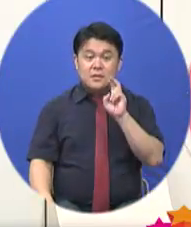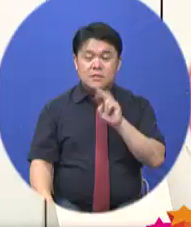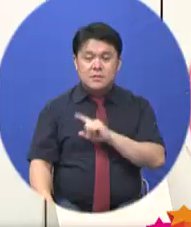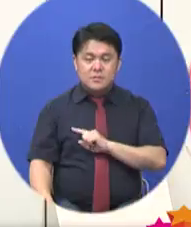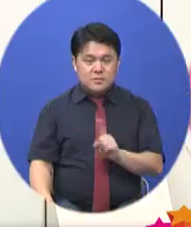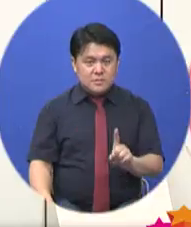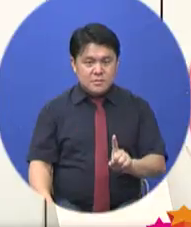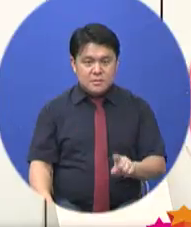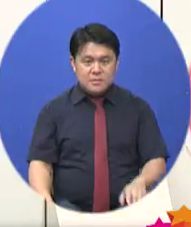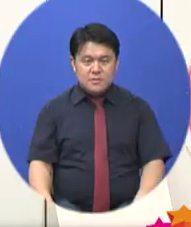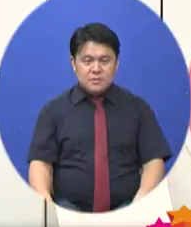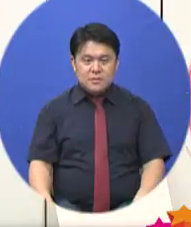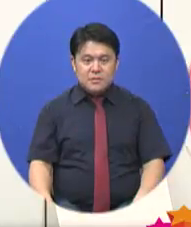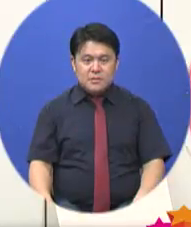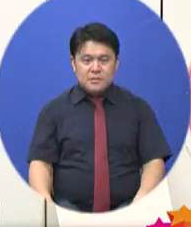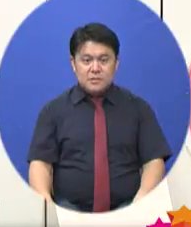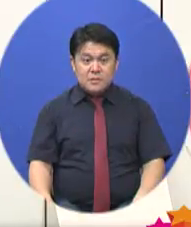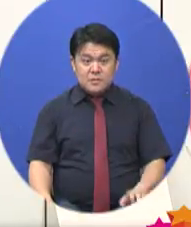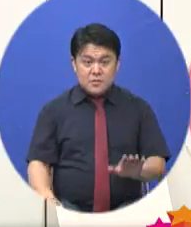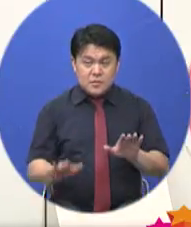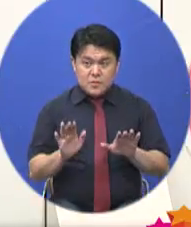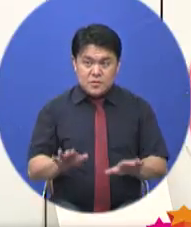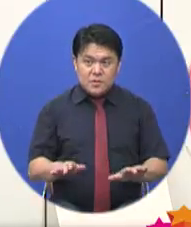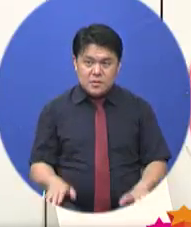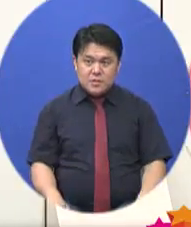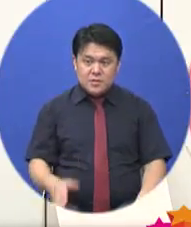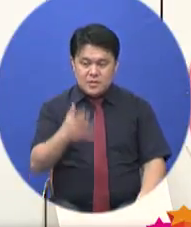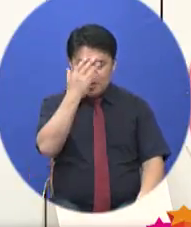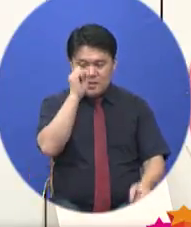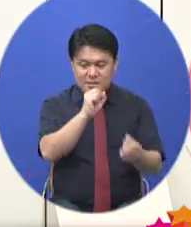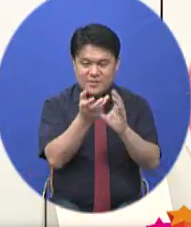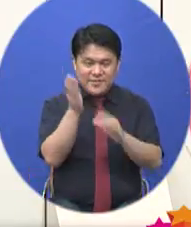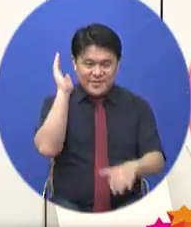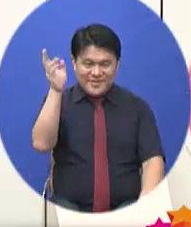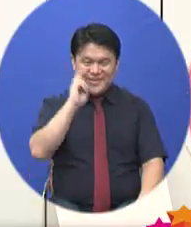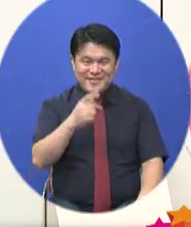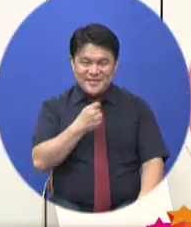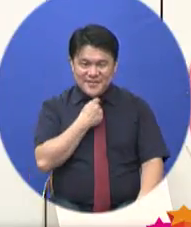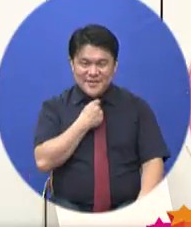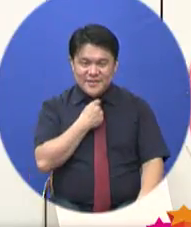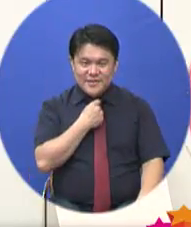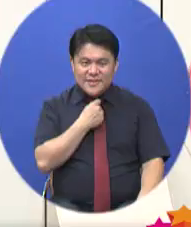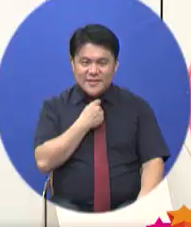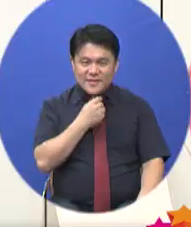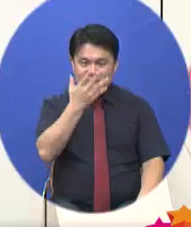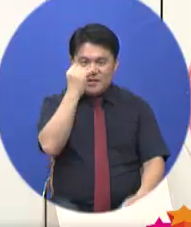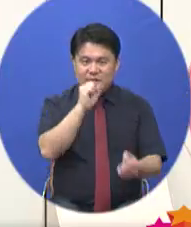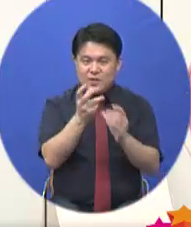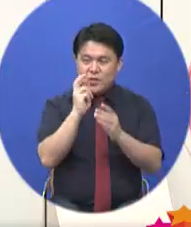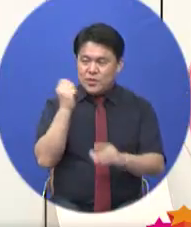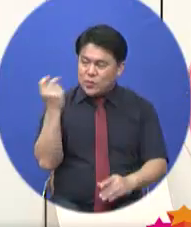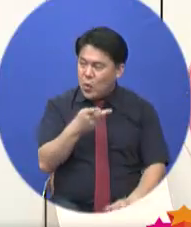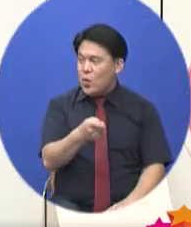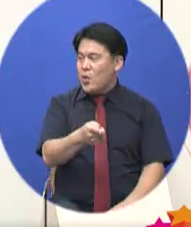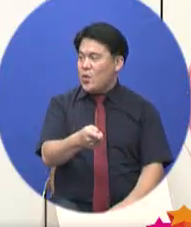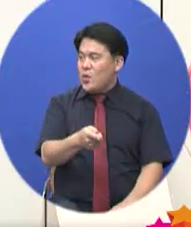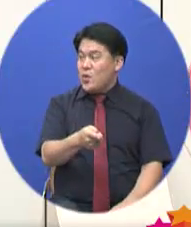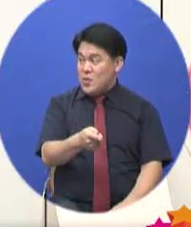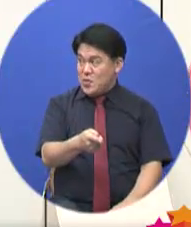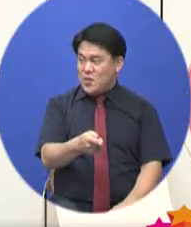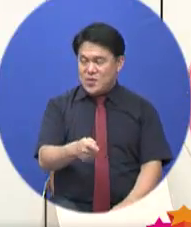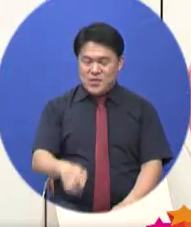노래 불러주시겠어요? 오늘이요? 네. 할미 꺼. 어? 선생님 할미 꺼 또 나오셨어요. 네. 할미 꺼.